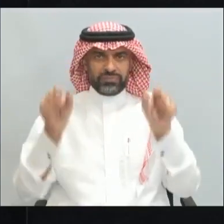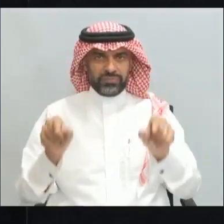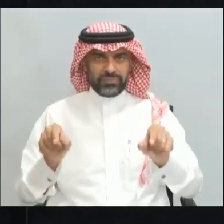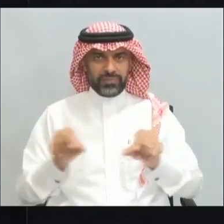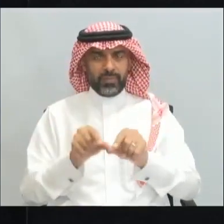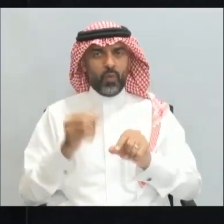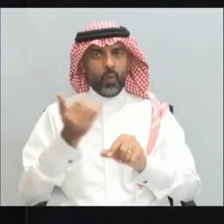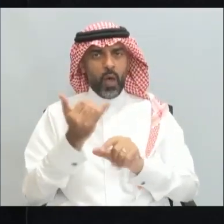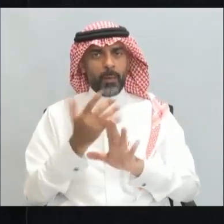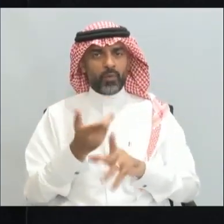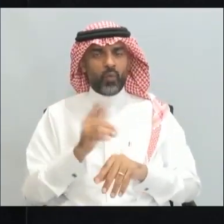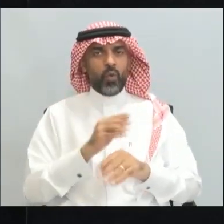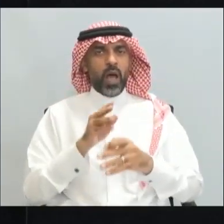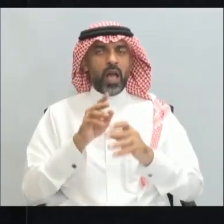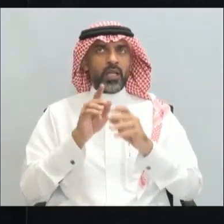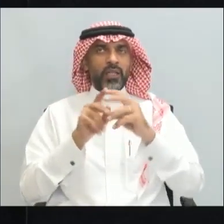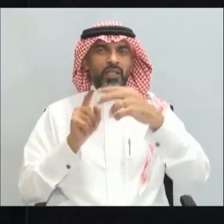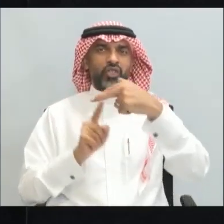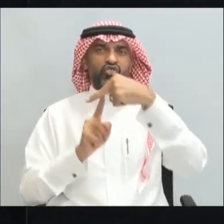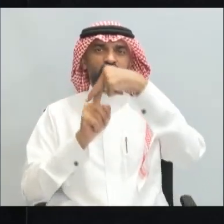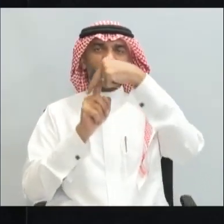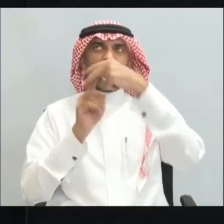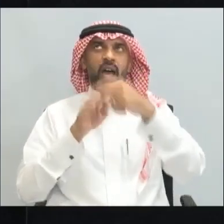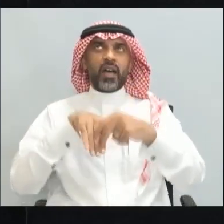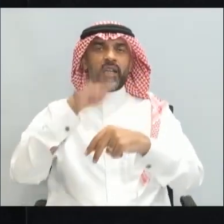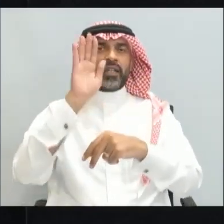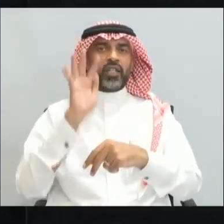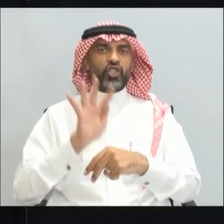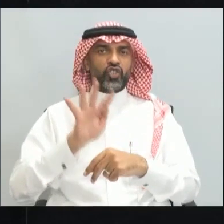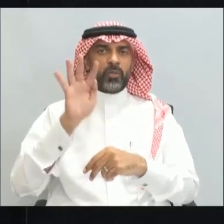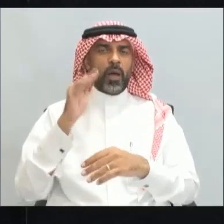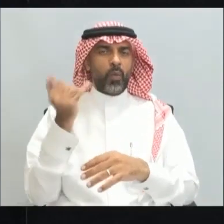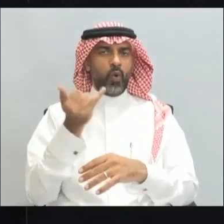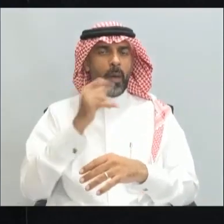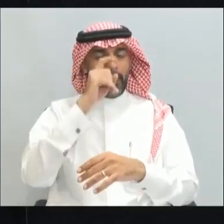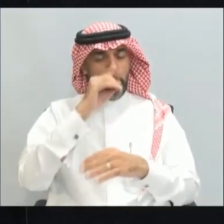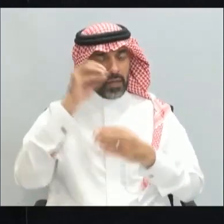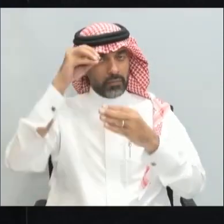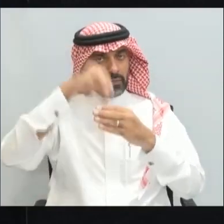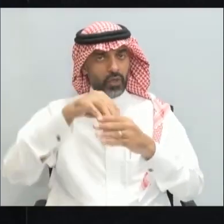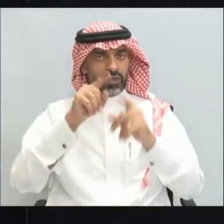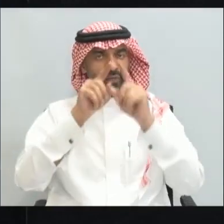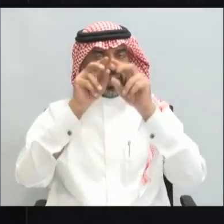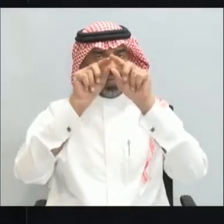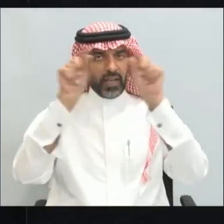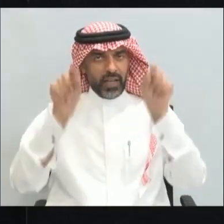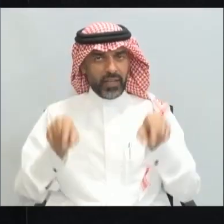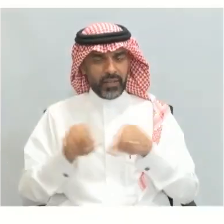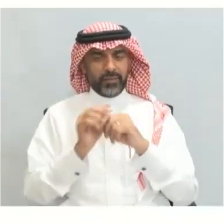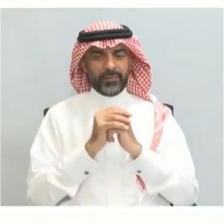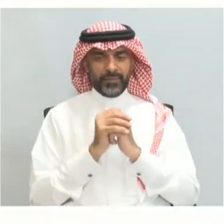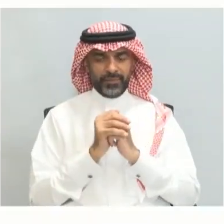واهميته واتجاه الشمال وما اهميه وجود اتجاه الشمال في كل خريطه للاستفاده